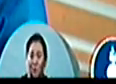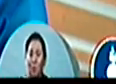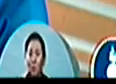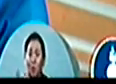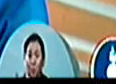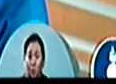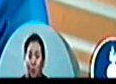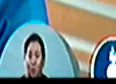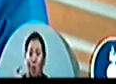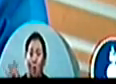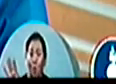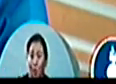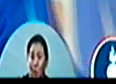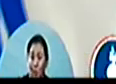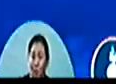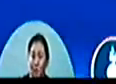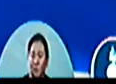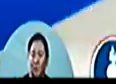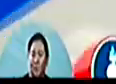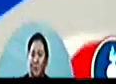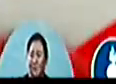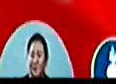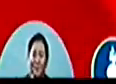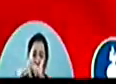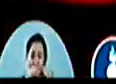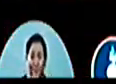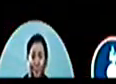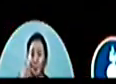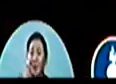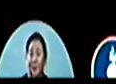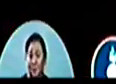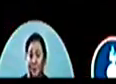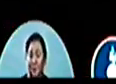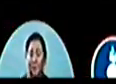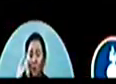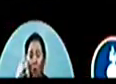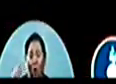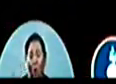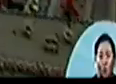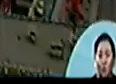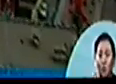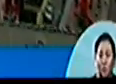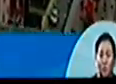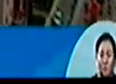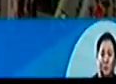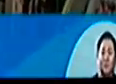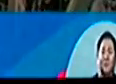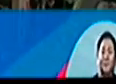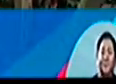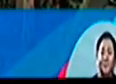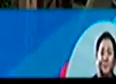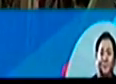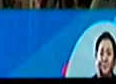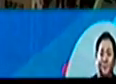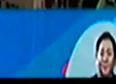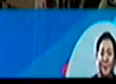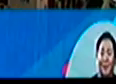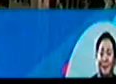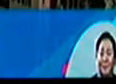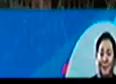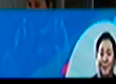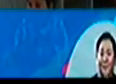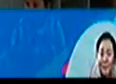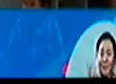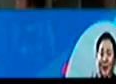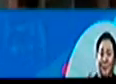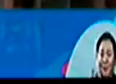нь ойртуулъя гэж мөрийн хөтөлбөртөө туссан. Иргэнийн хамгаалахын тулд хохирлыг мөнгөөр нөхөн тооц гаргачлалыг хууль